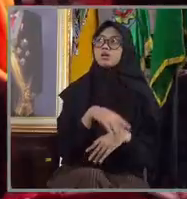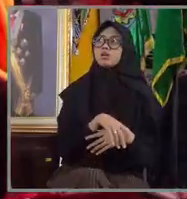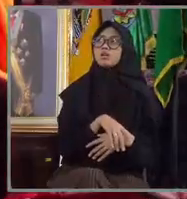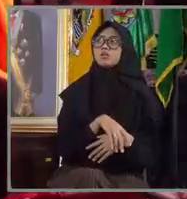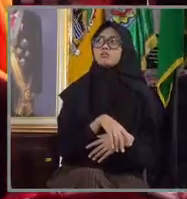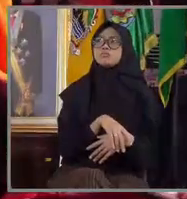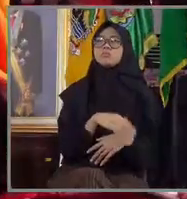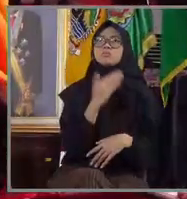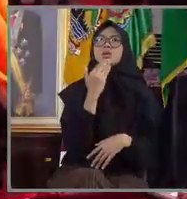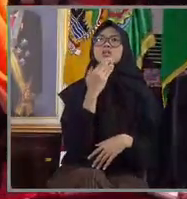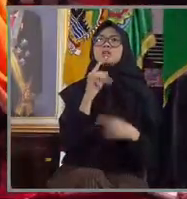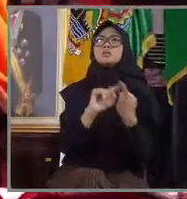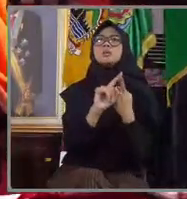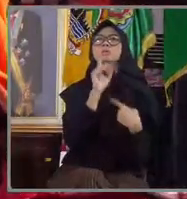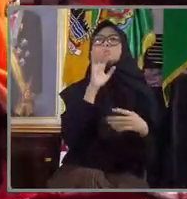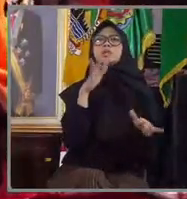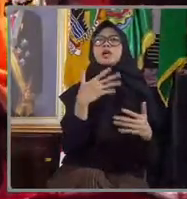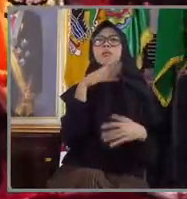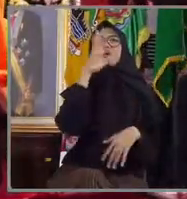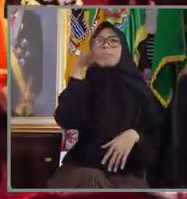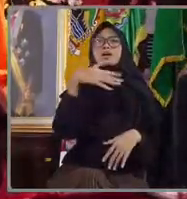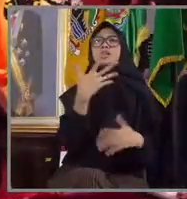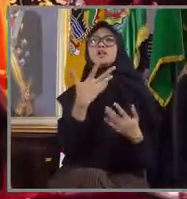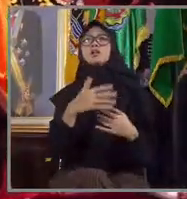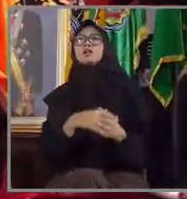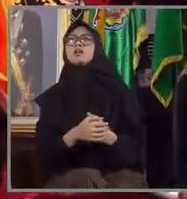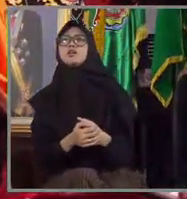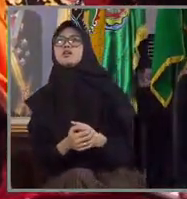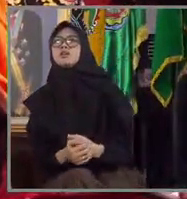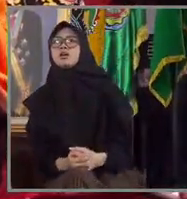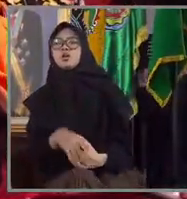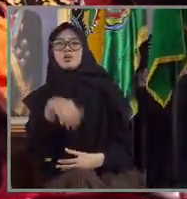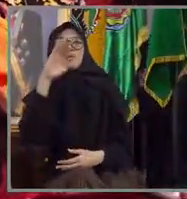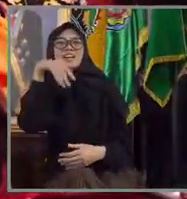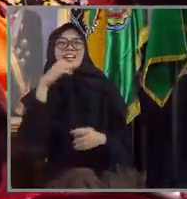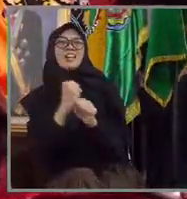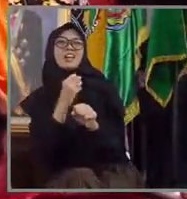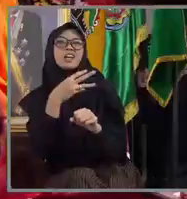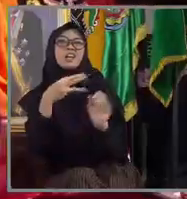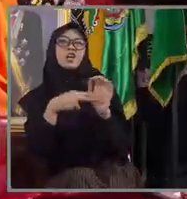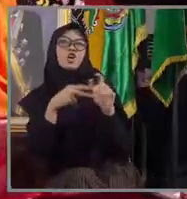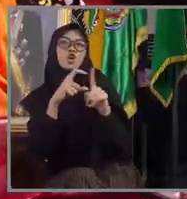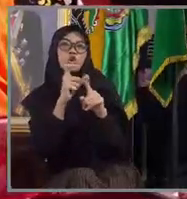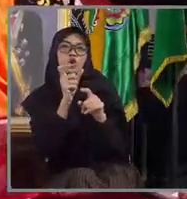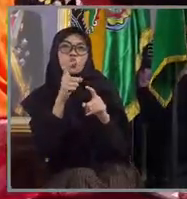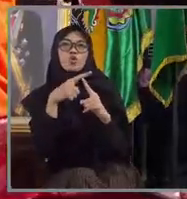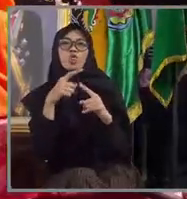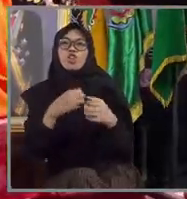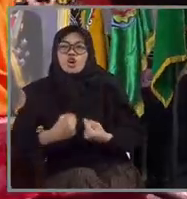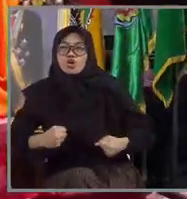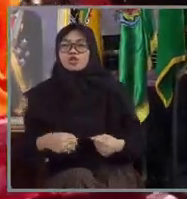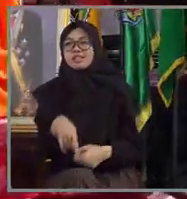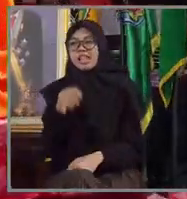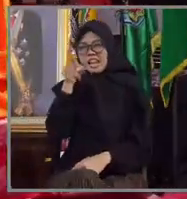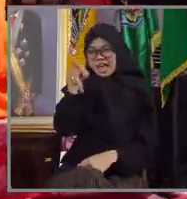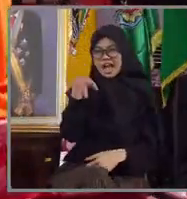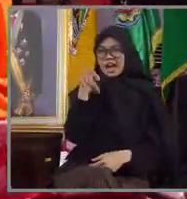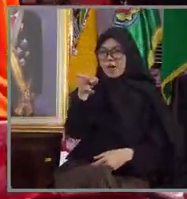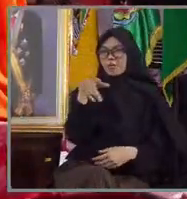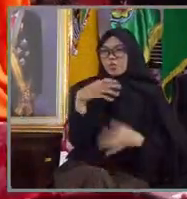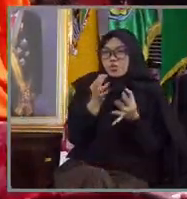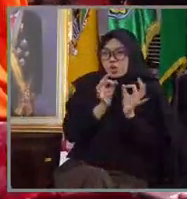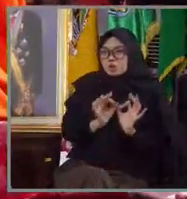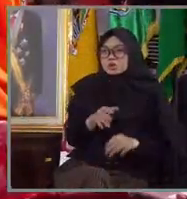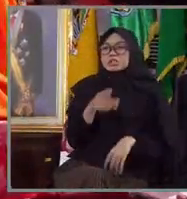biasanya Bilangnya apa gendut gendut Kok gembrot Duta Gendut kamu bilang eh daripada kamu kurus Bitu